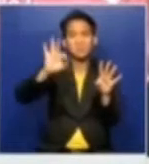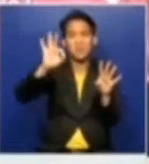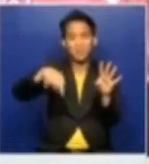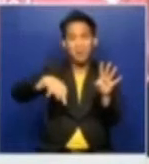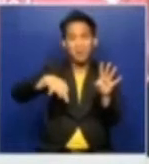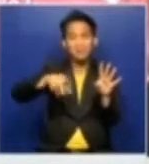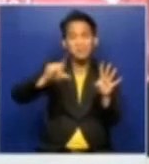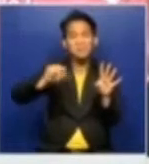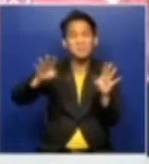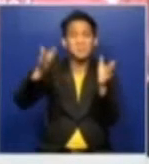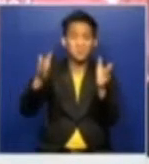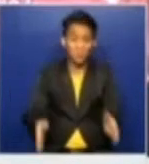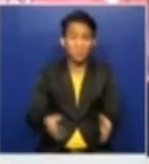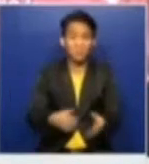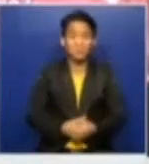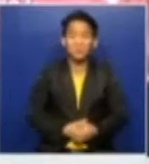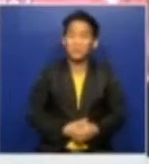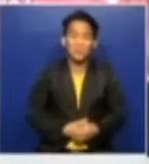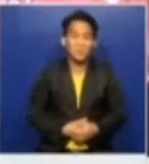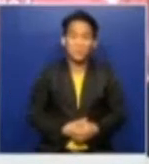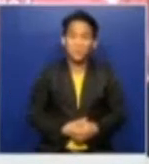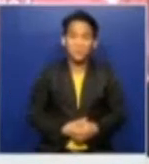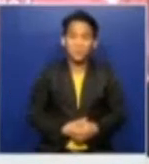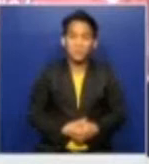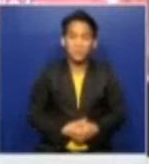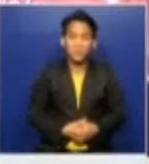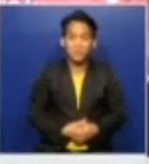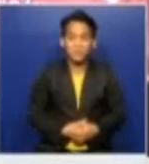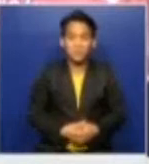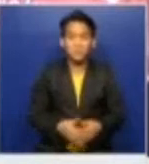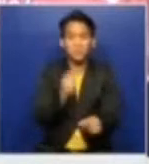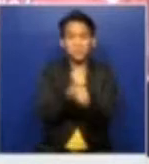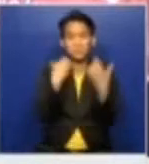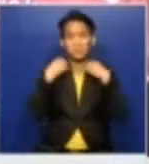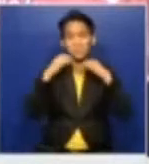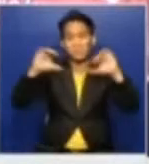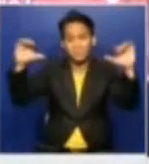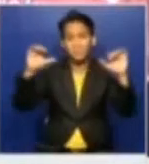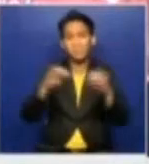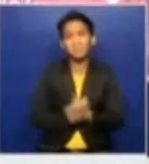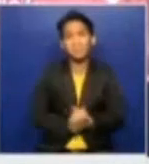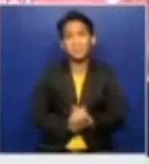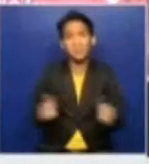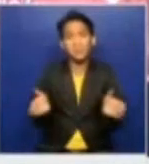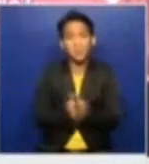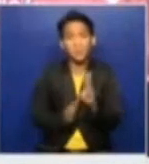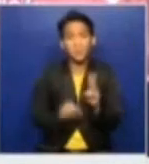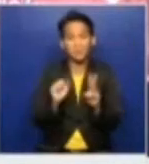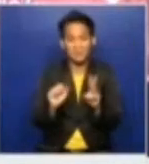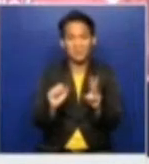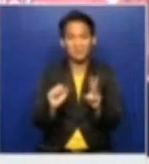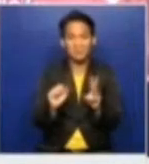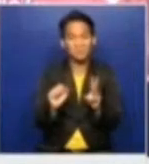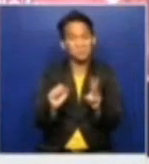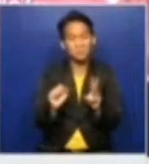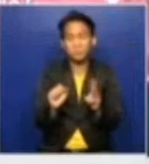419,024 คนไม่รวมคุณครูที่เป็นพนักงานราชการหรือบุคลากรศึกษาก็เกือบ 600,000 คนเพราะฉะนั้นคุณ